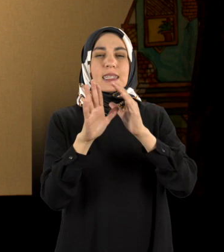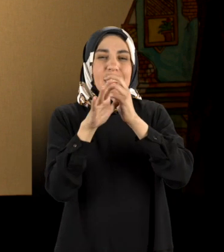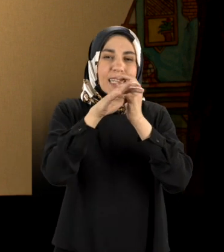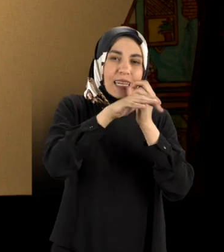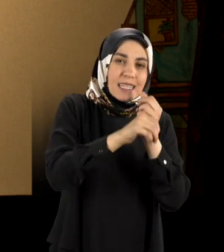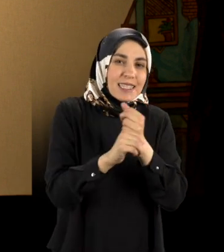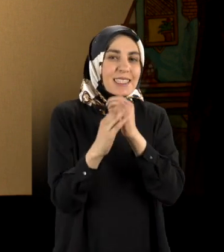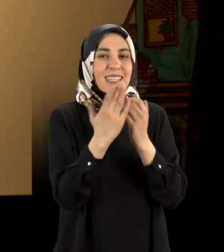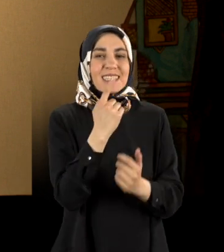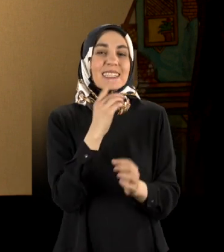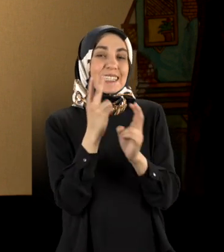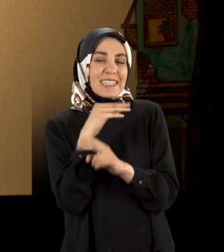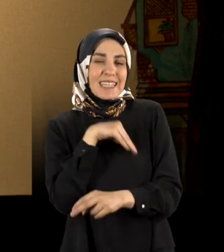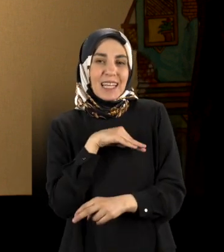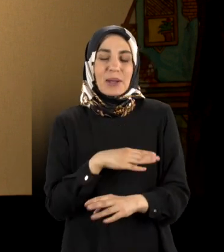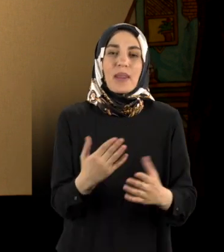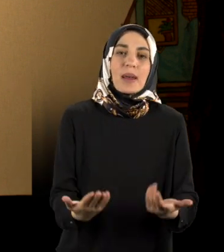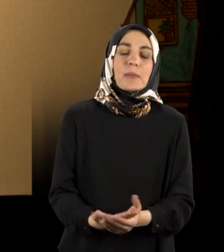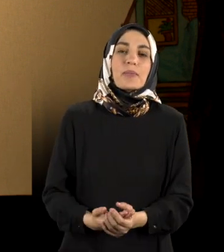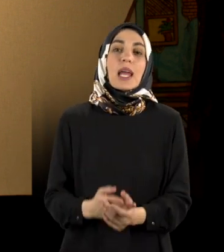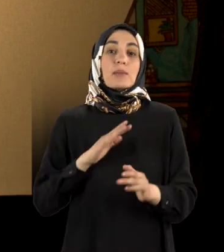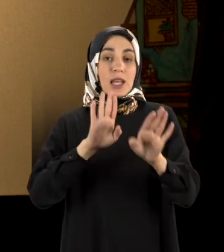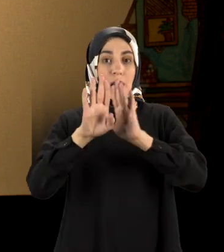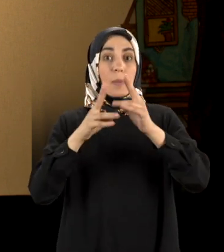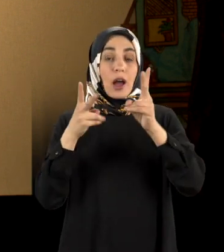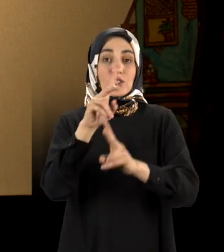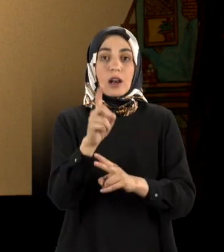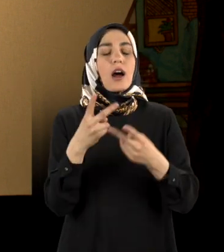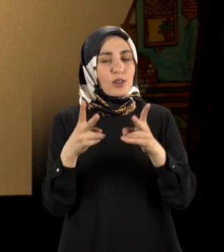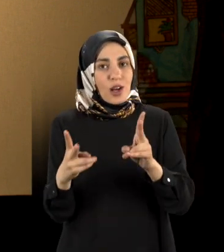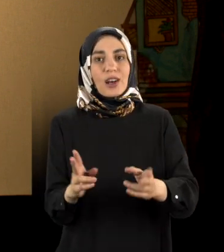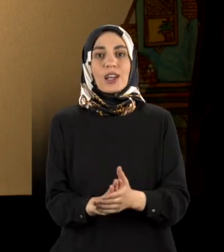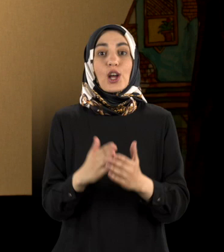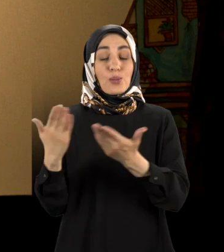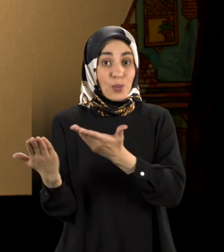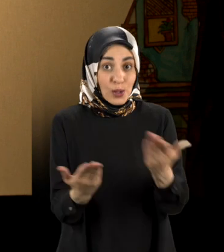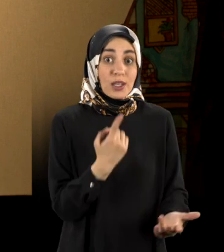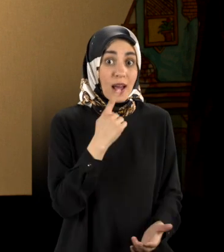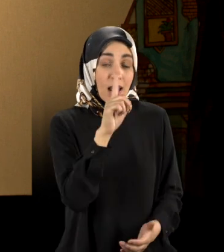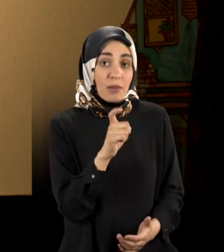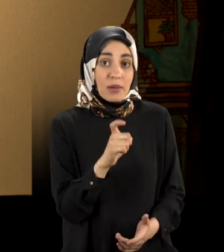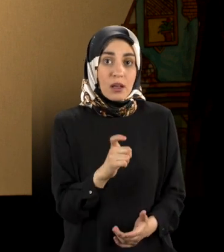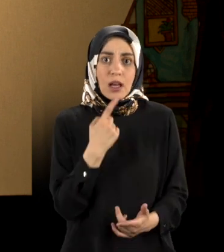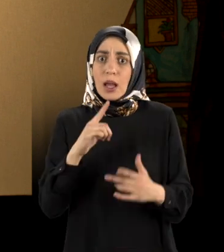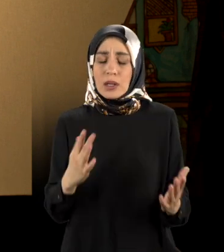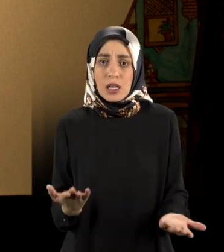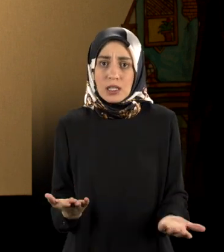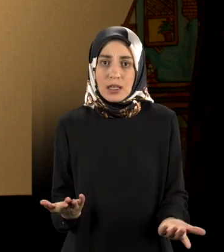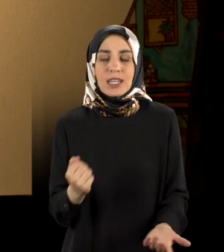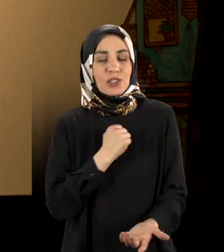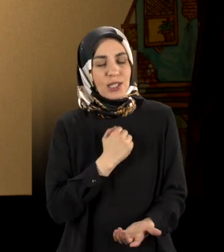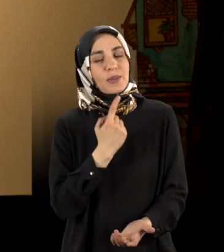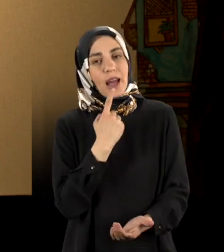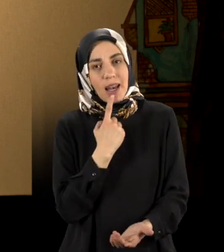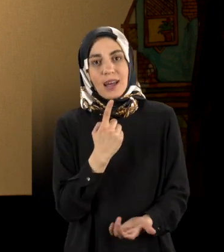Ben de kafayı şöyle gizlice şaşıracaksın sandım böyle efendim bize kapıyı açarlar mı açarlar Buyrun derler mi ya